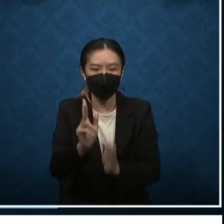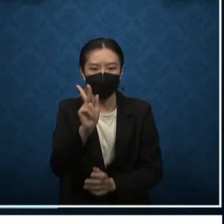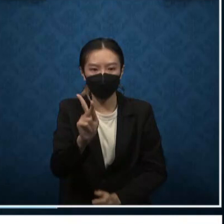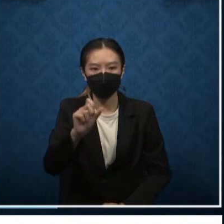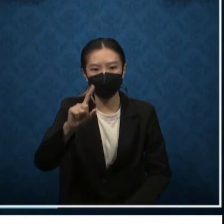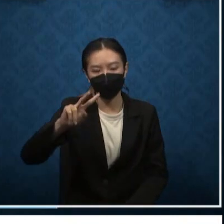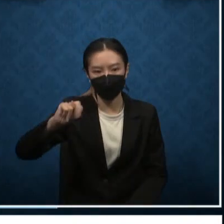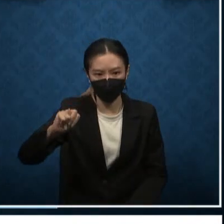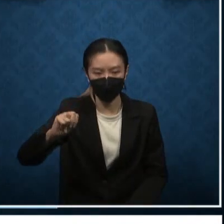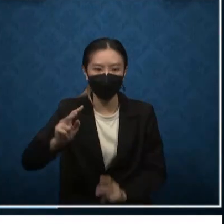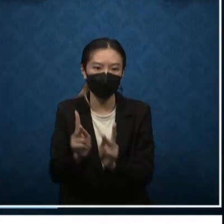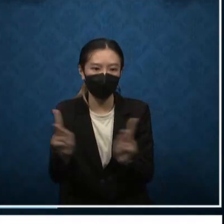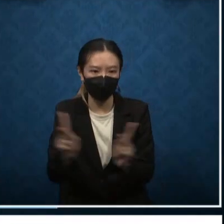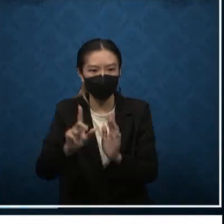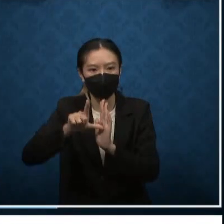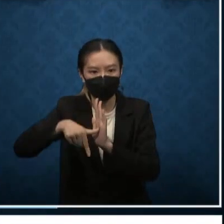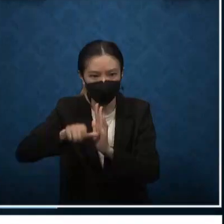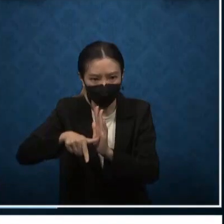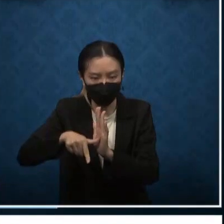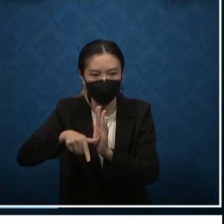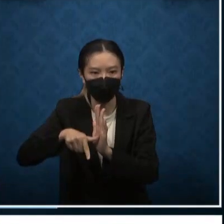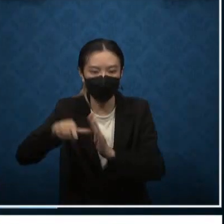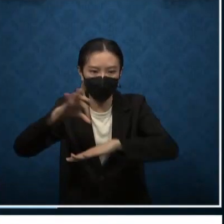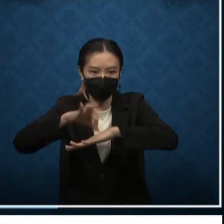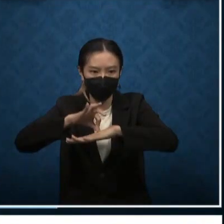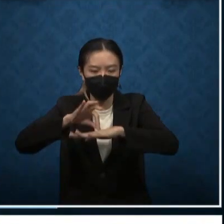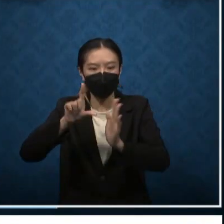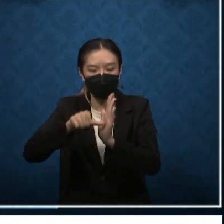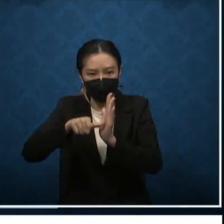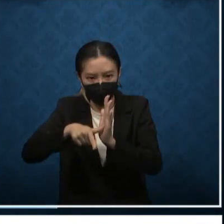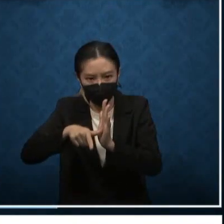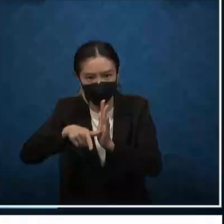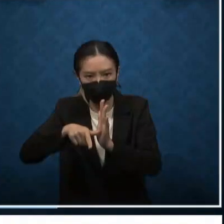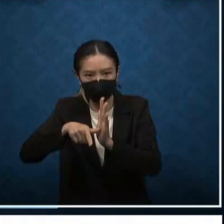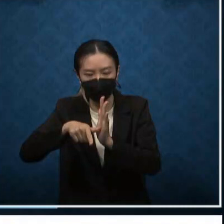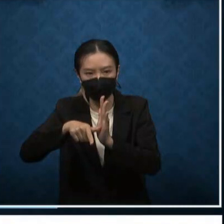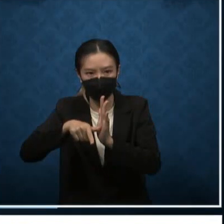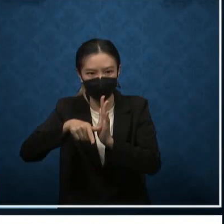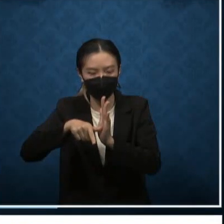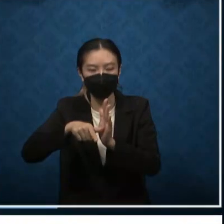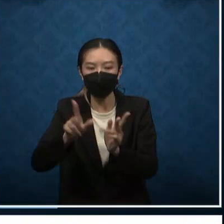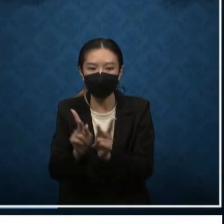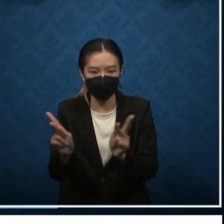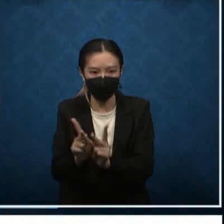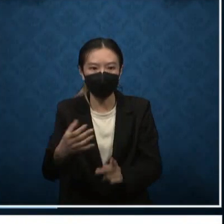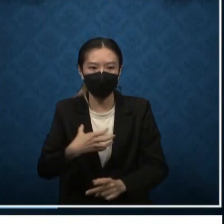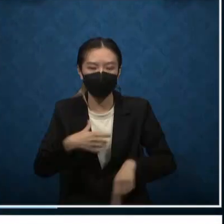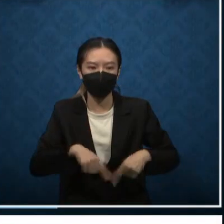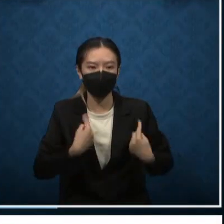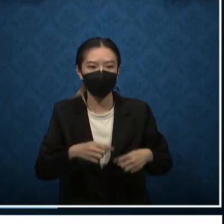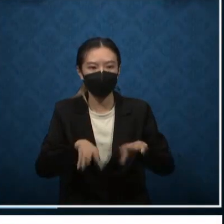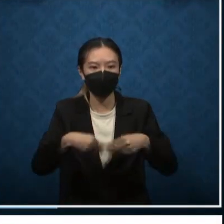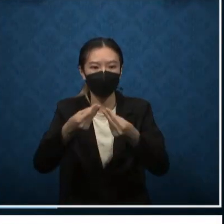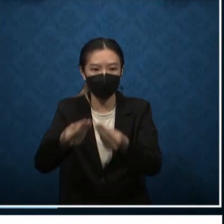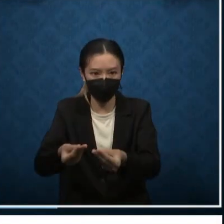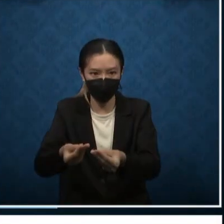เผี้งประหน้าการหอลูกจ้างจึงการหวงกำลงใจในการปฏิวัน่าท